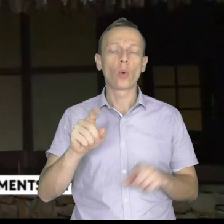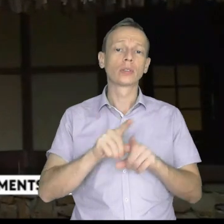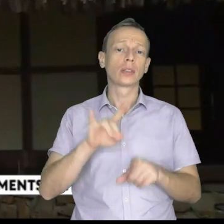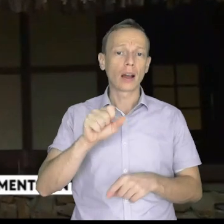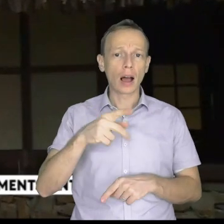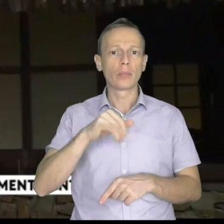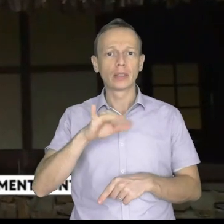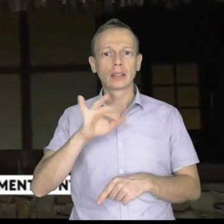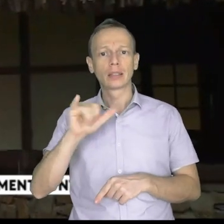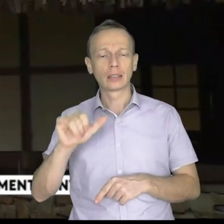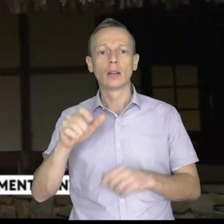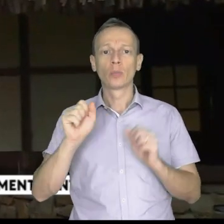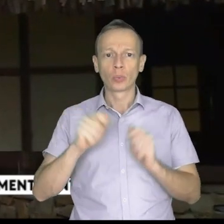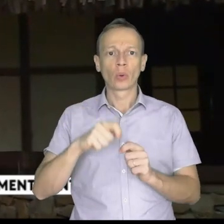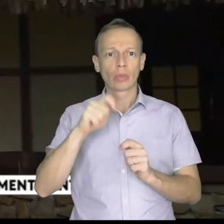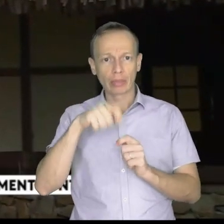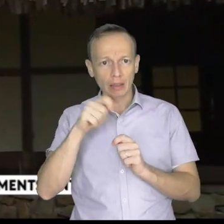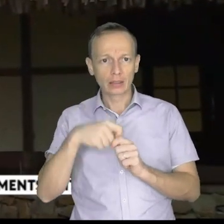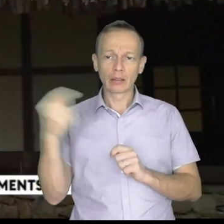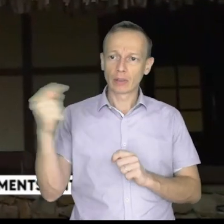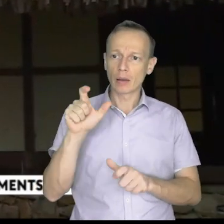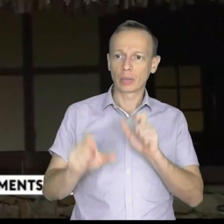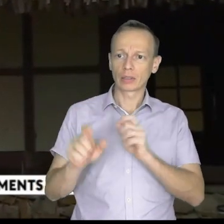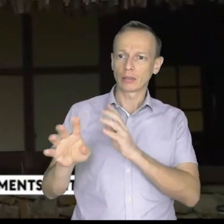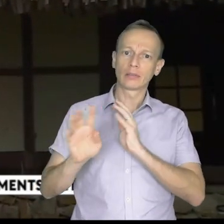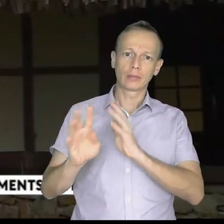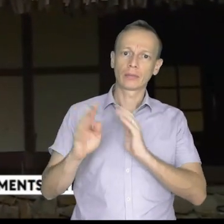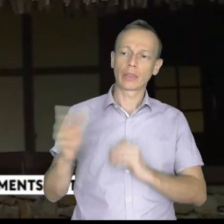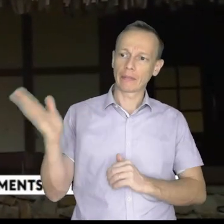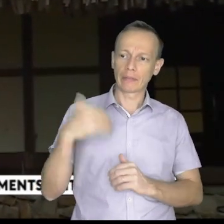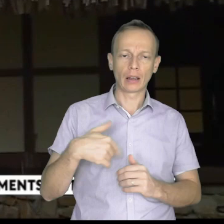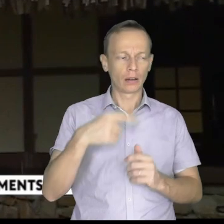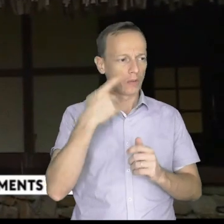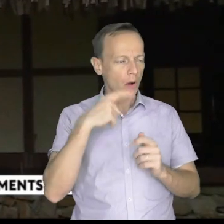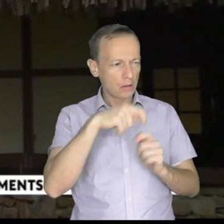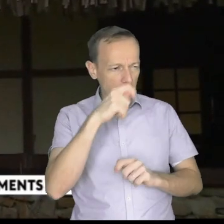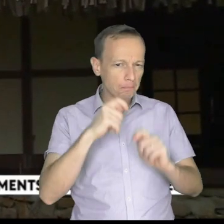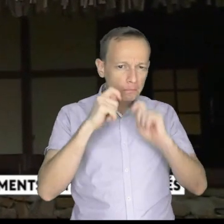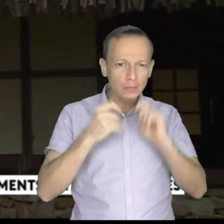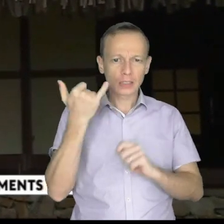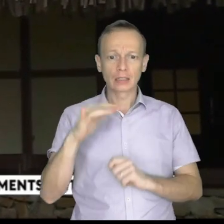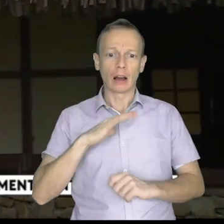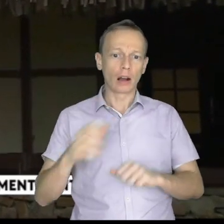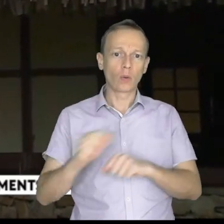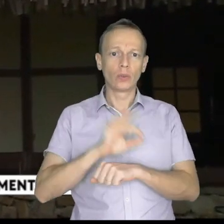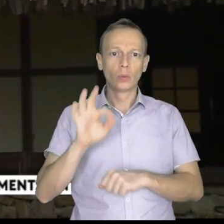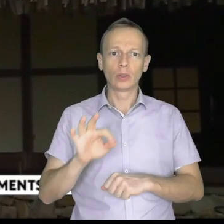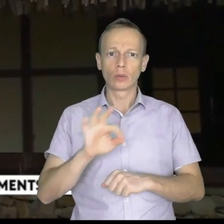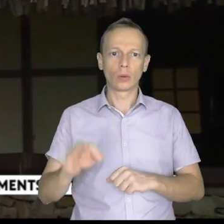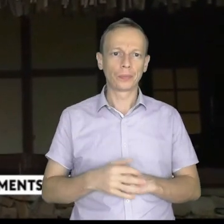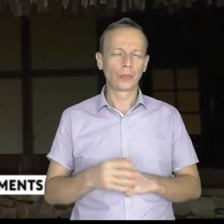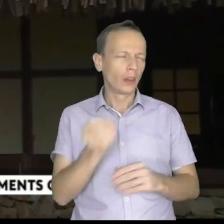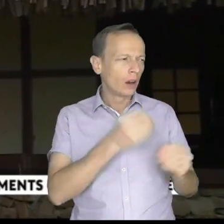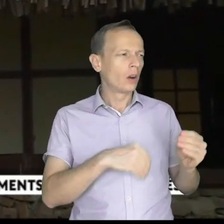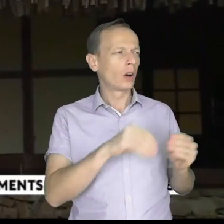de test avec une annonce sur les réseaux sociaux pour que les gens puissent se positionner et venir se faire tester. Alors, l'autre volet,